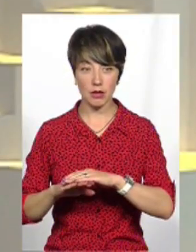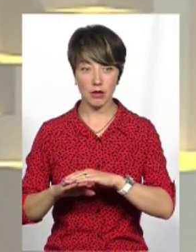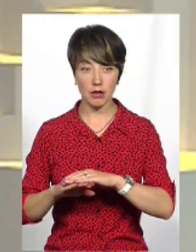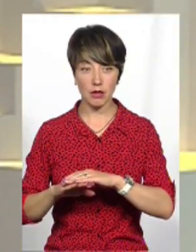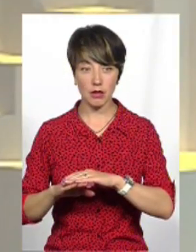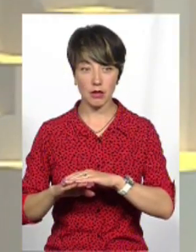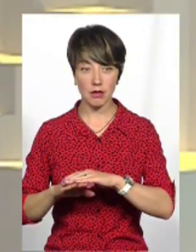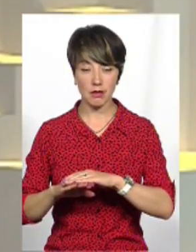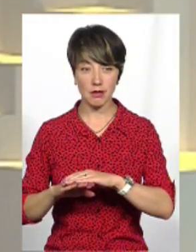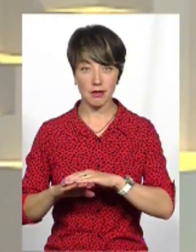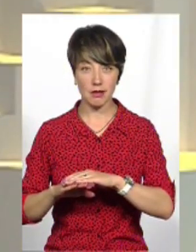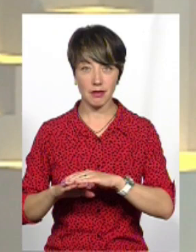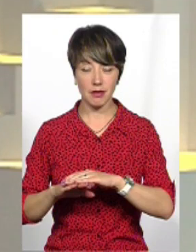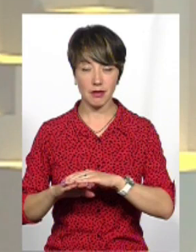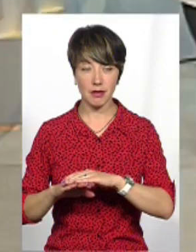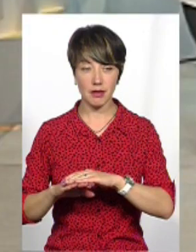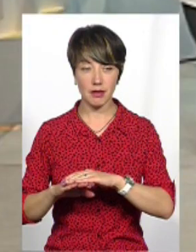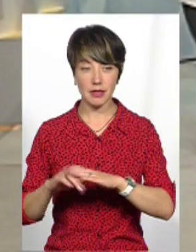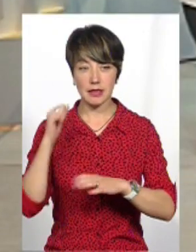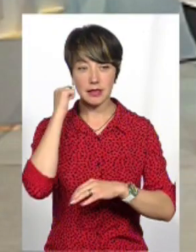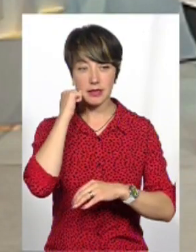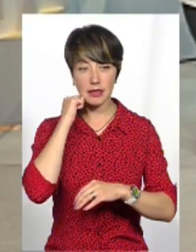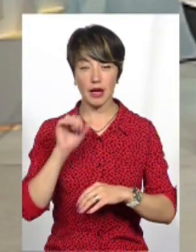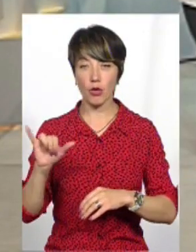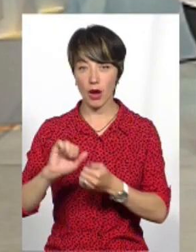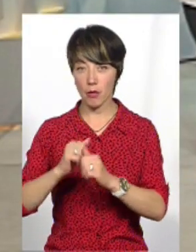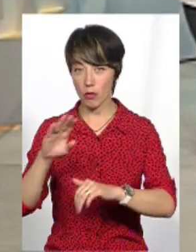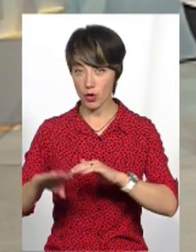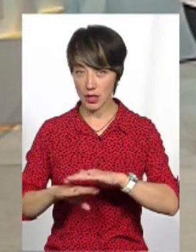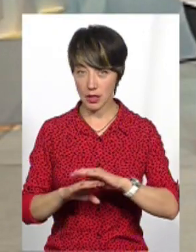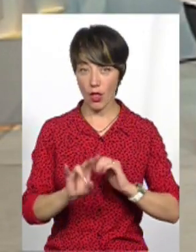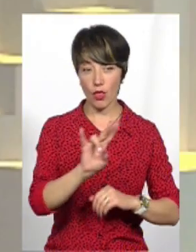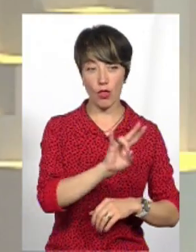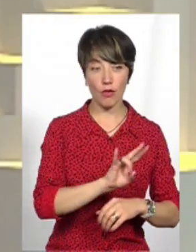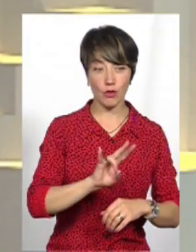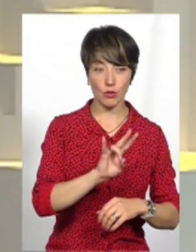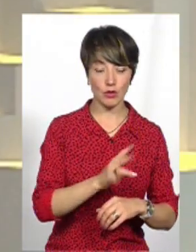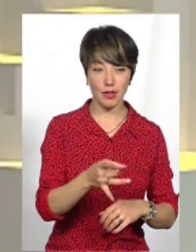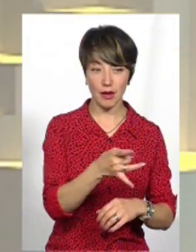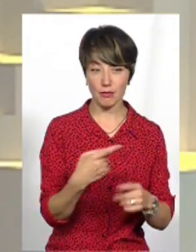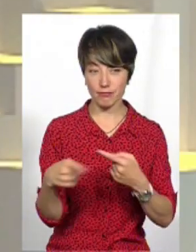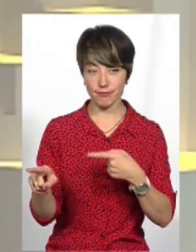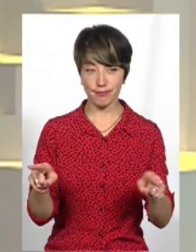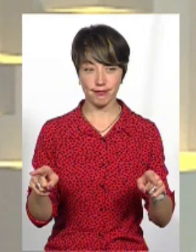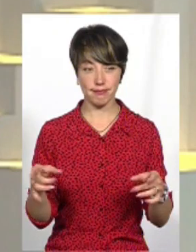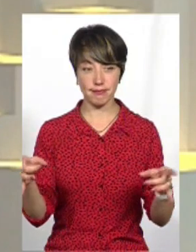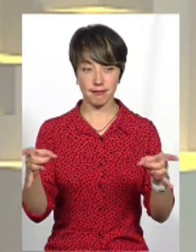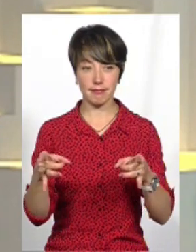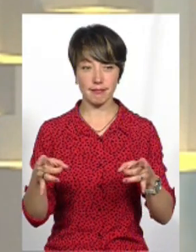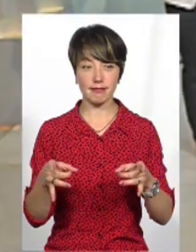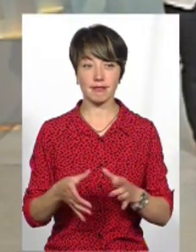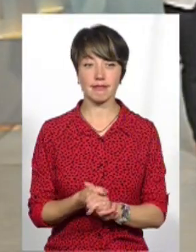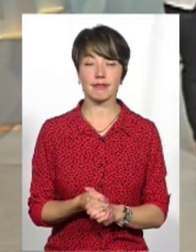але вони по-різному називаються. Ну… Стара, насправді, у Кам'янець-Подільському, а Новоушицька – то ж Новоушицький район. Новоушицька, так.